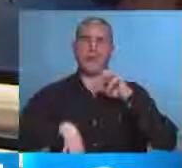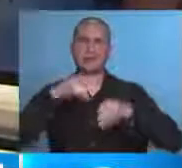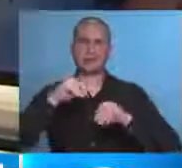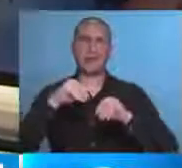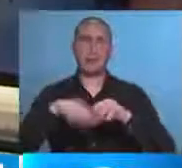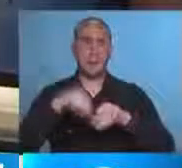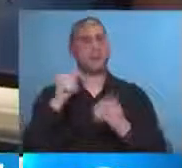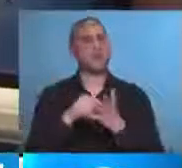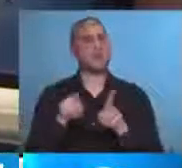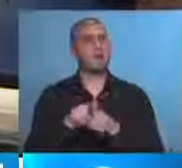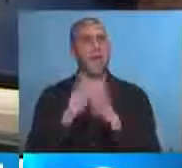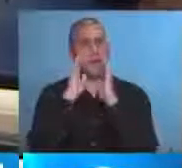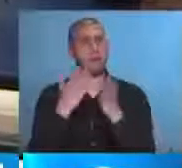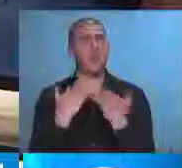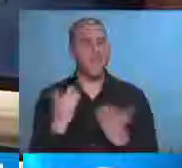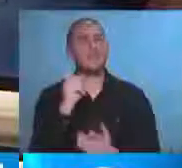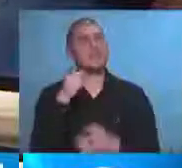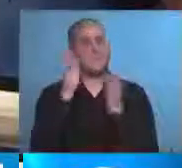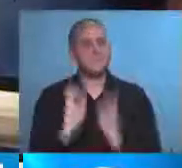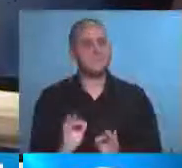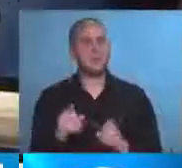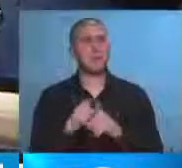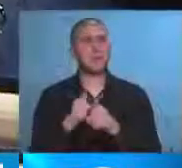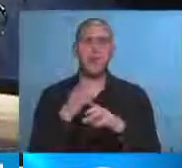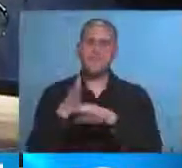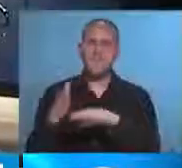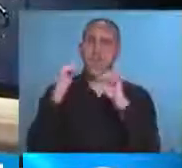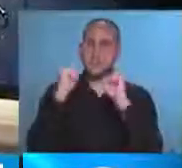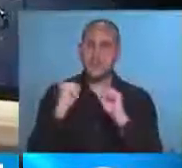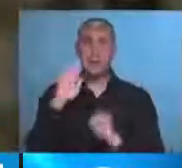כתוצאה מאיזשהו חוסר אמון, אבל זה בדיוק מה שנקרא לפנות לבייס, ובן